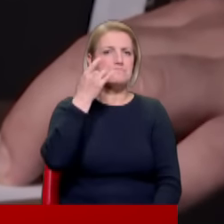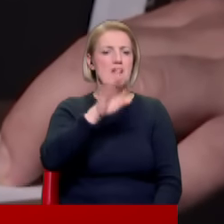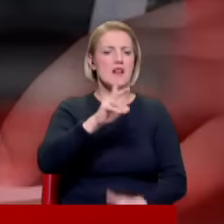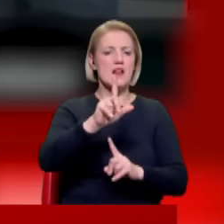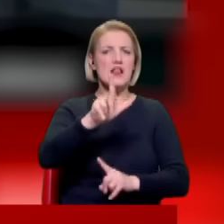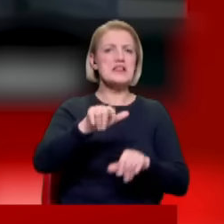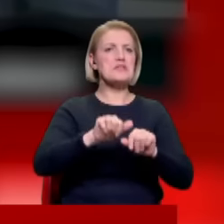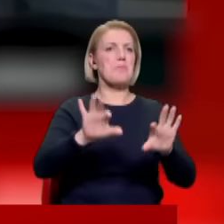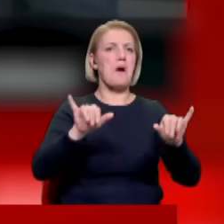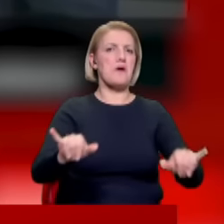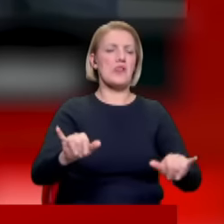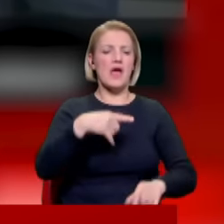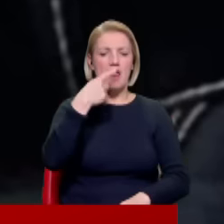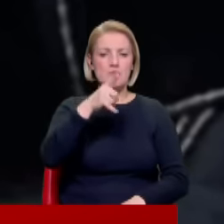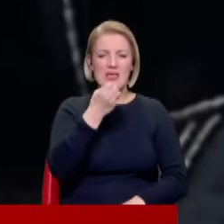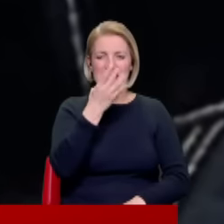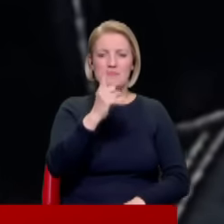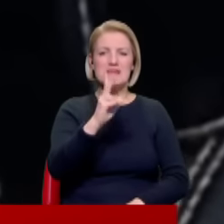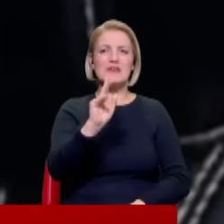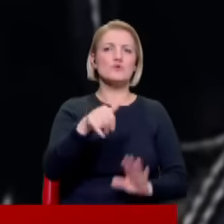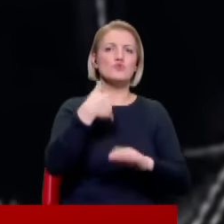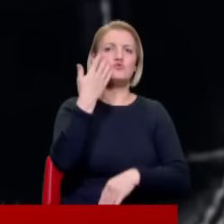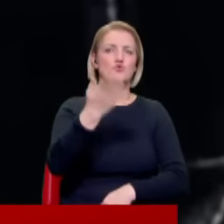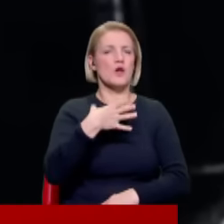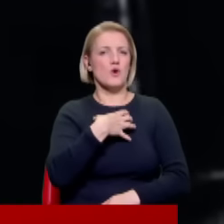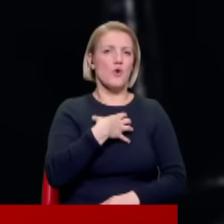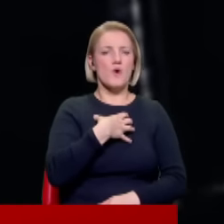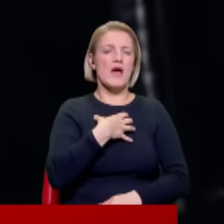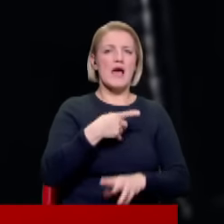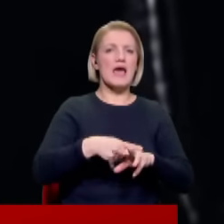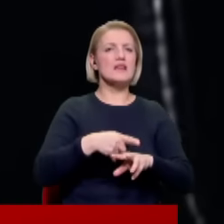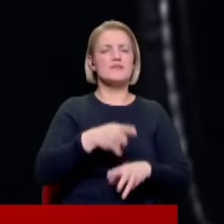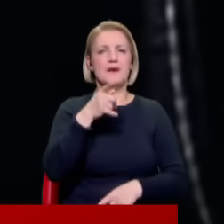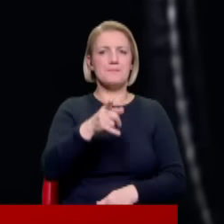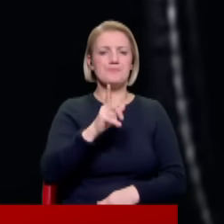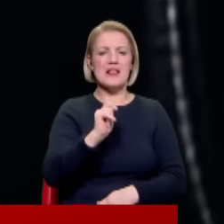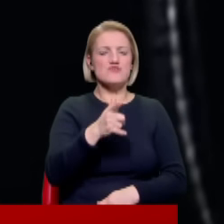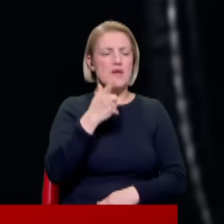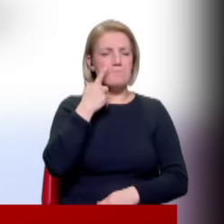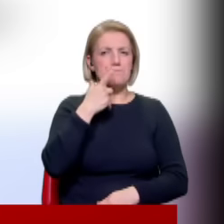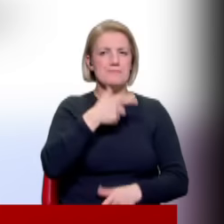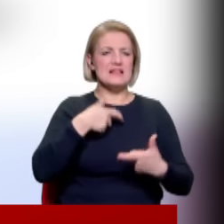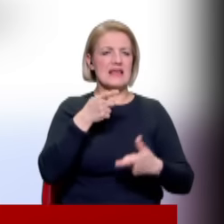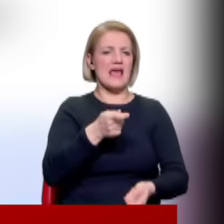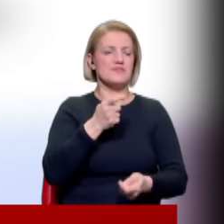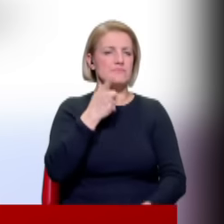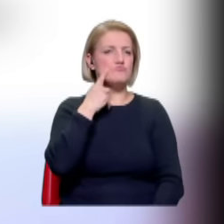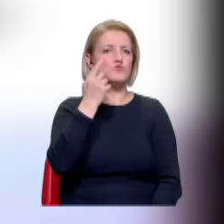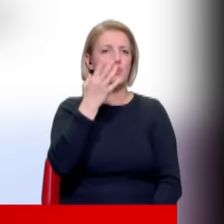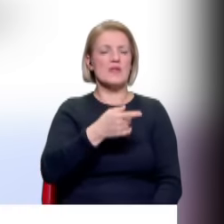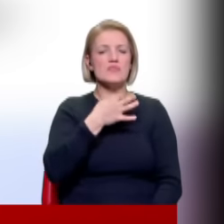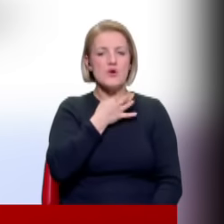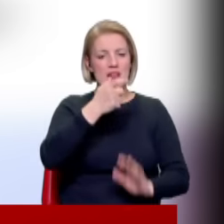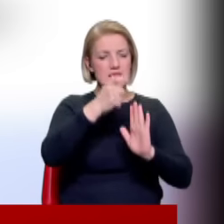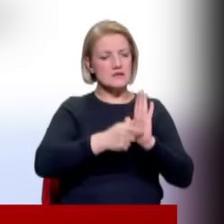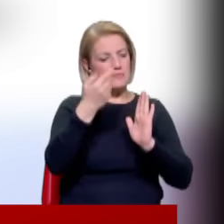illerde sistem aynı. Elazığ'daki bu itiraftan birkaç gün sonra Konya Ereğli'de ilçe milli eğitim müdürü oldu İlhan Yılmaz. Teşekkür listesinde